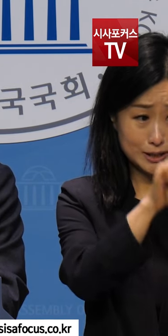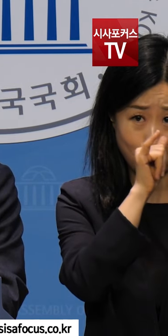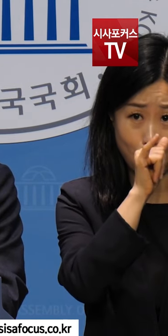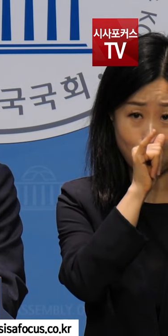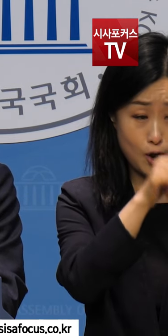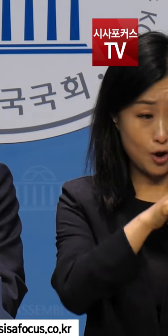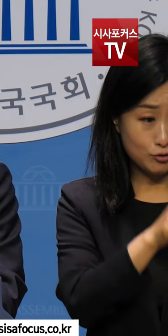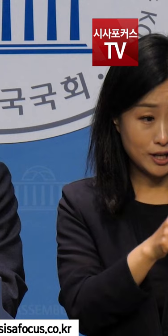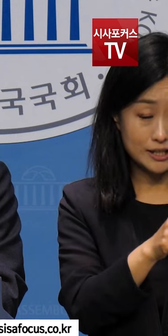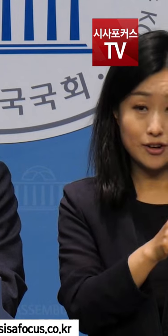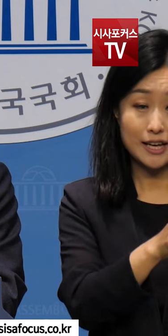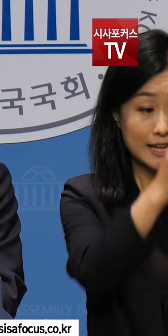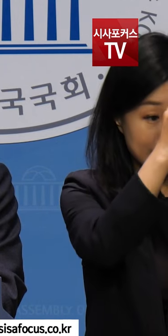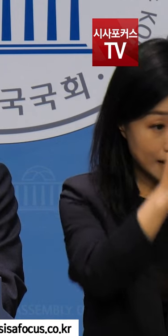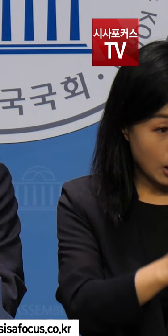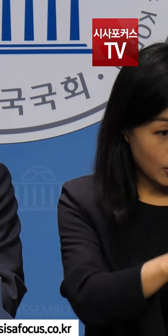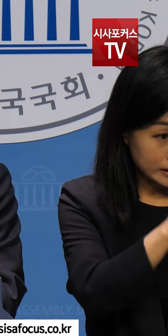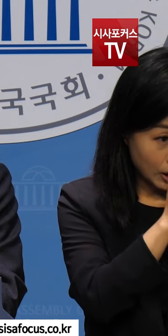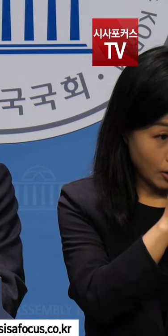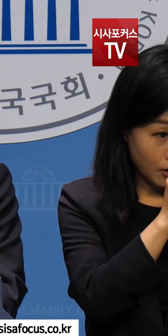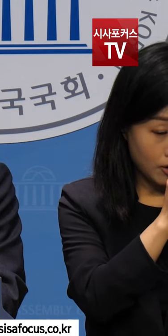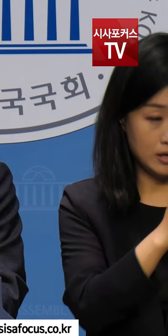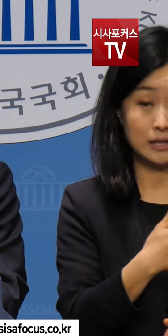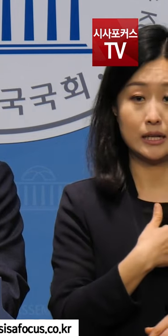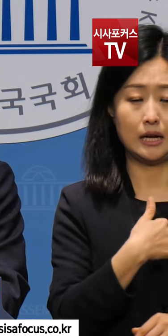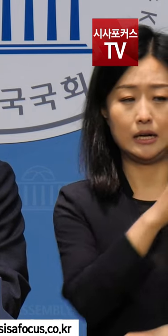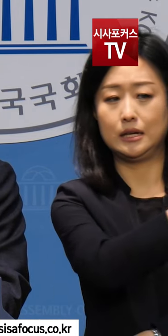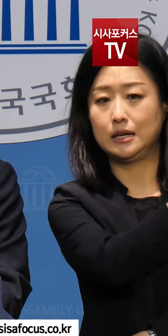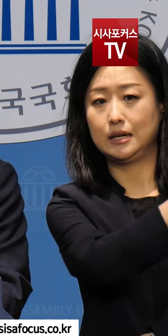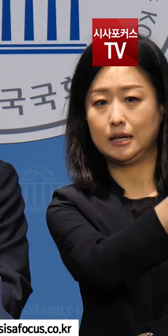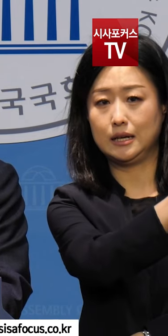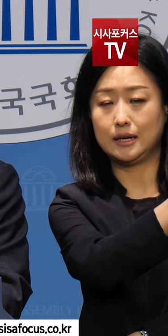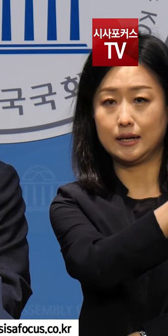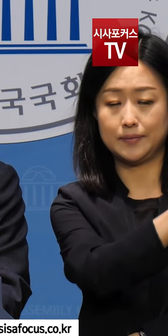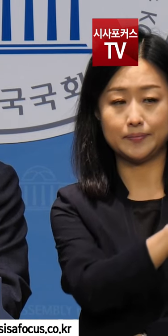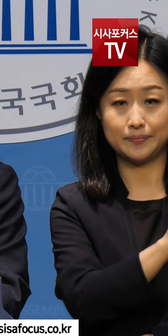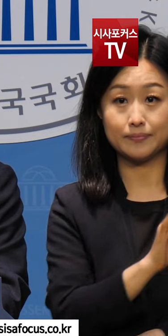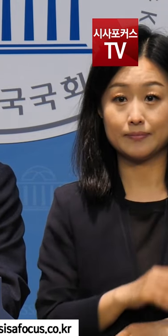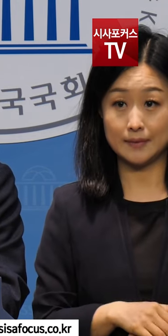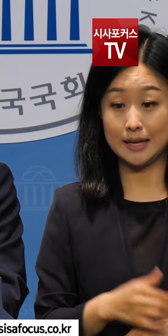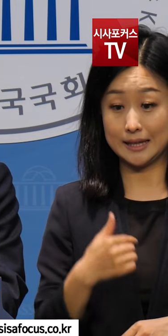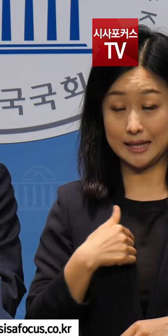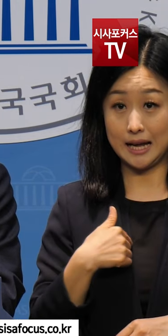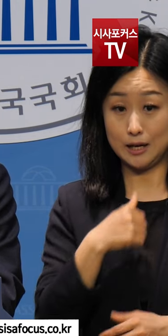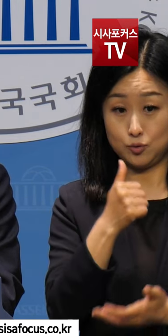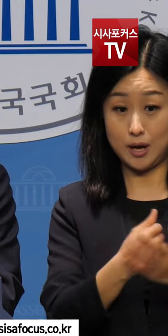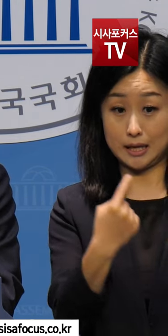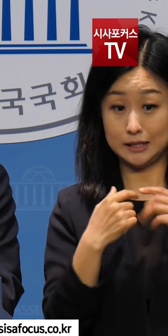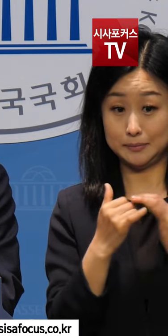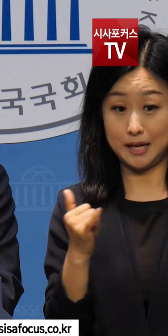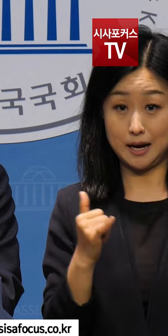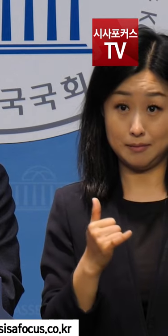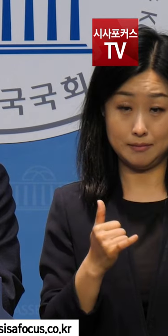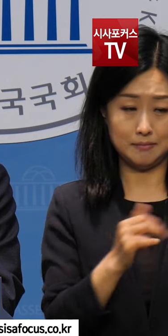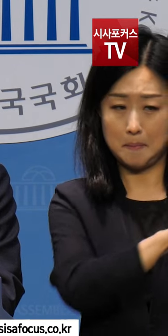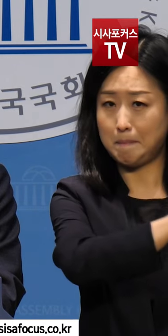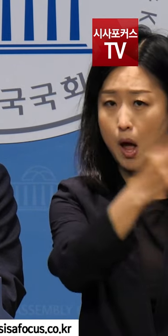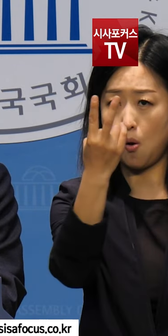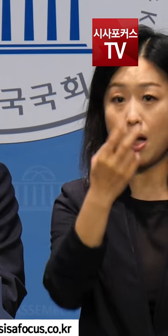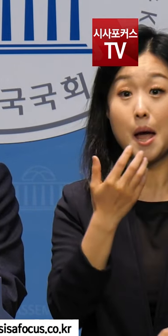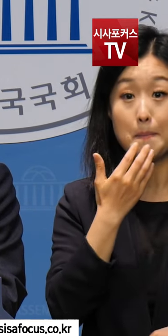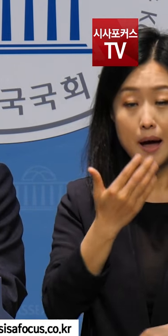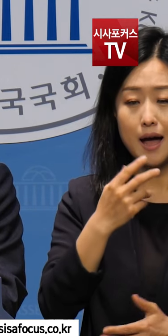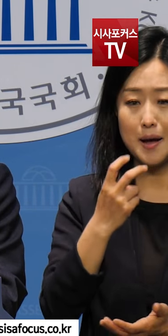만한 구체적이고 상당한 이유가 있으면 피의자, 피해자, 고발인 등이 해당 검사를 바꿀 수 있도록 하는